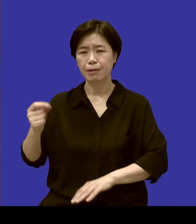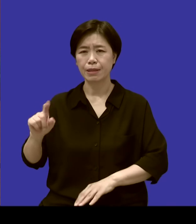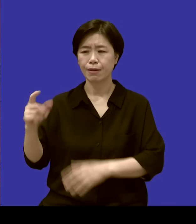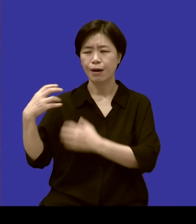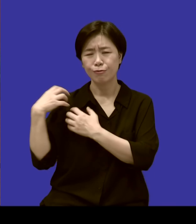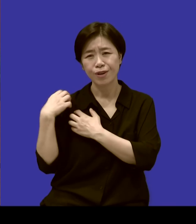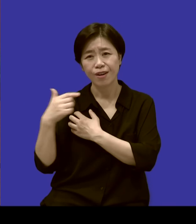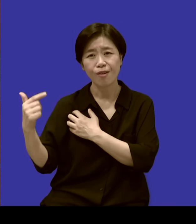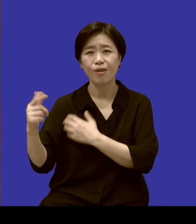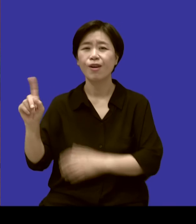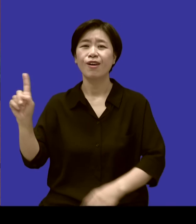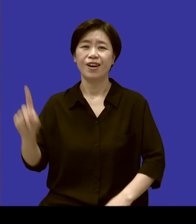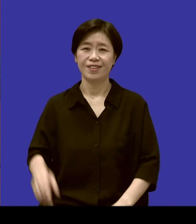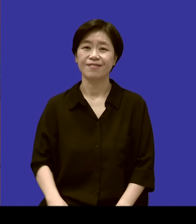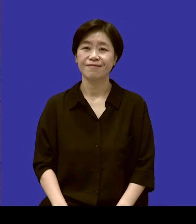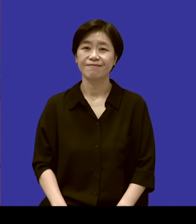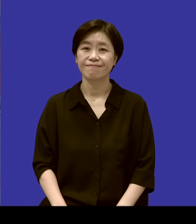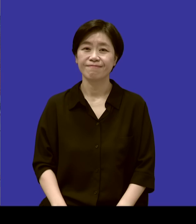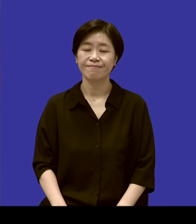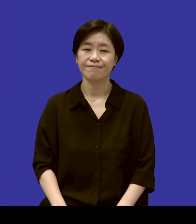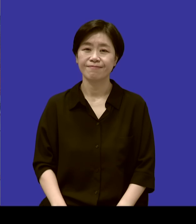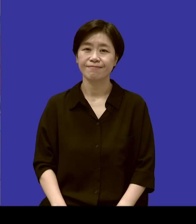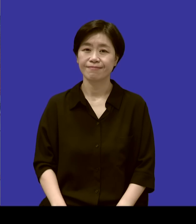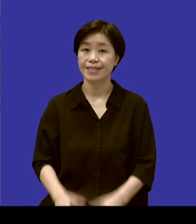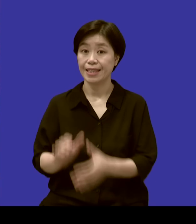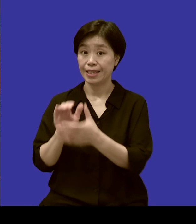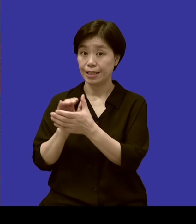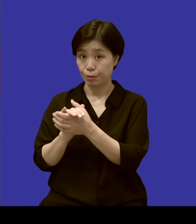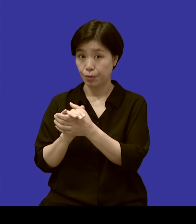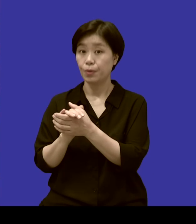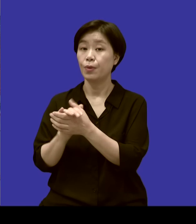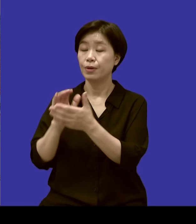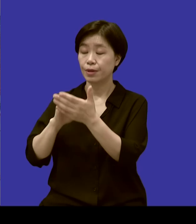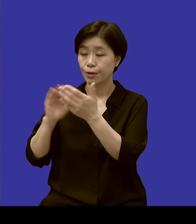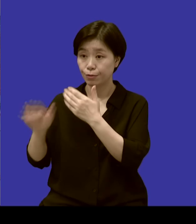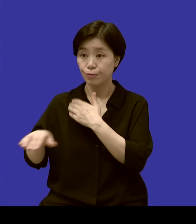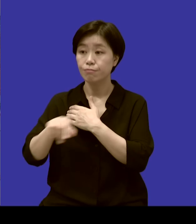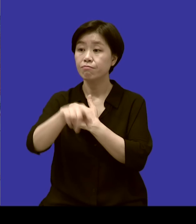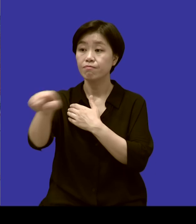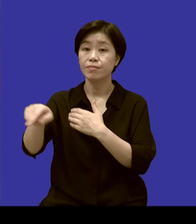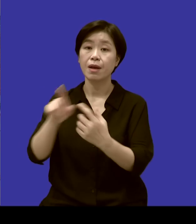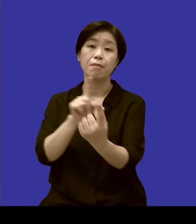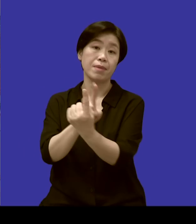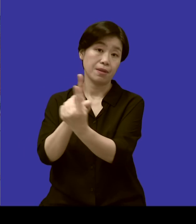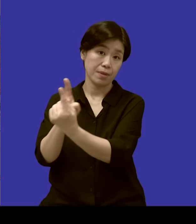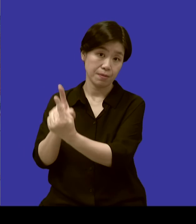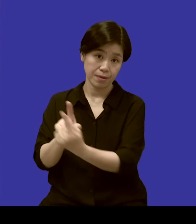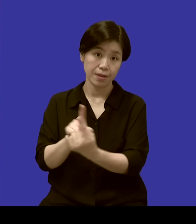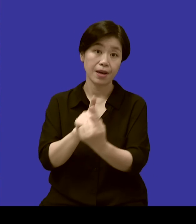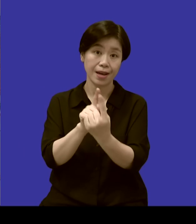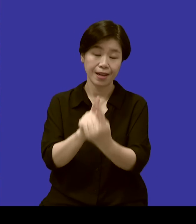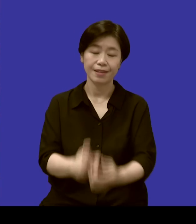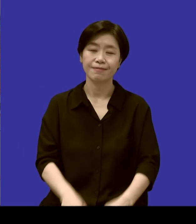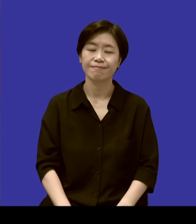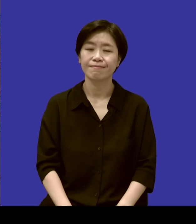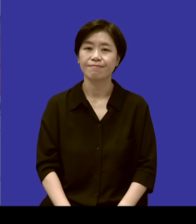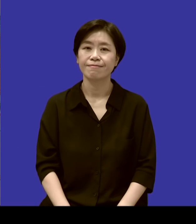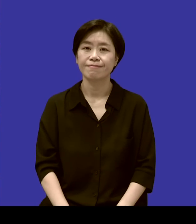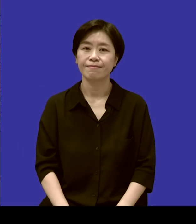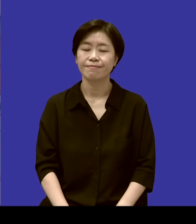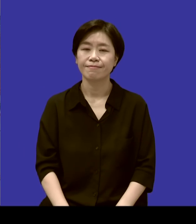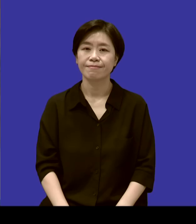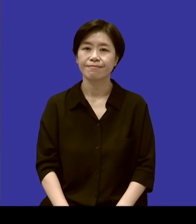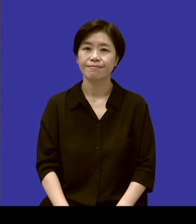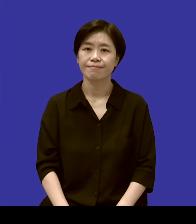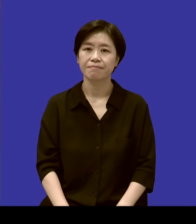그래서 이제 기도하는 가운데 교회가 어디냐고 이제 만났어요. 카페에서 그들을 몇 명씩 이렇게